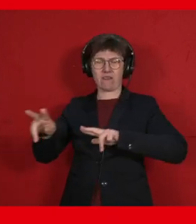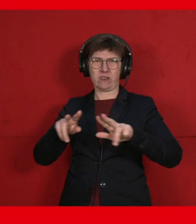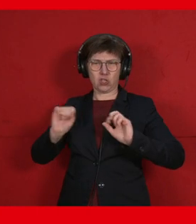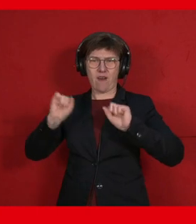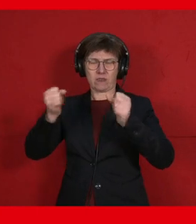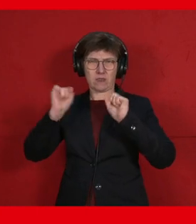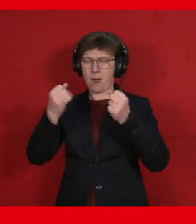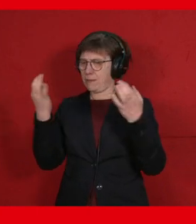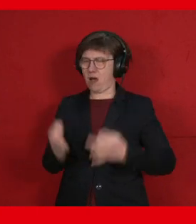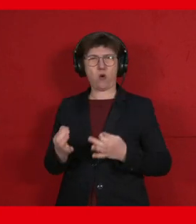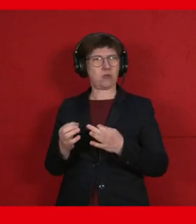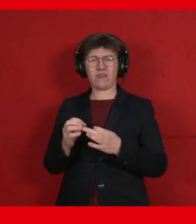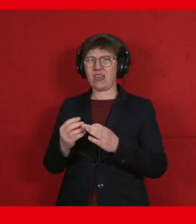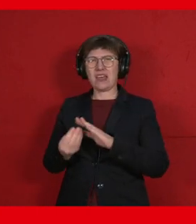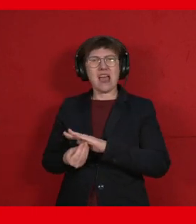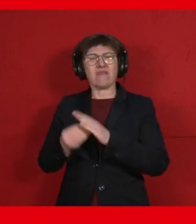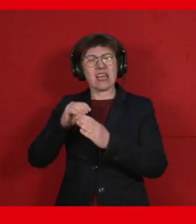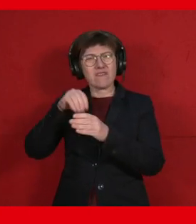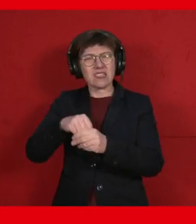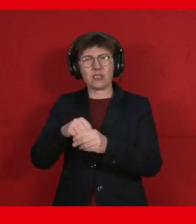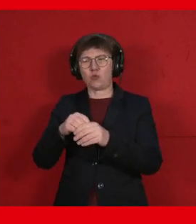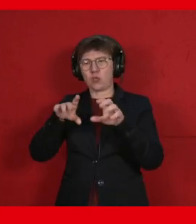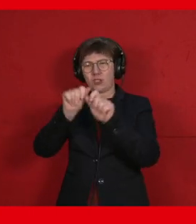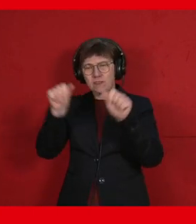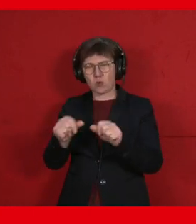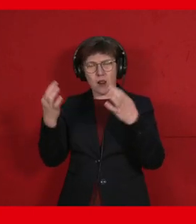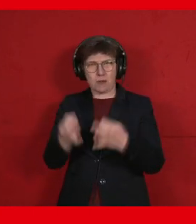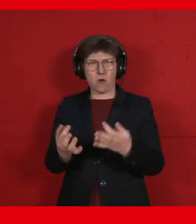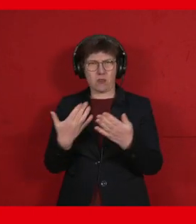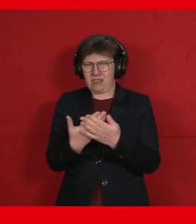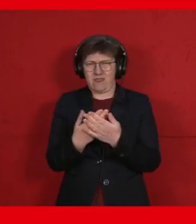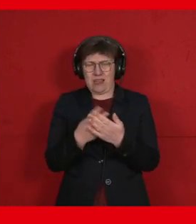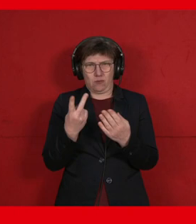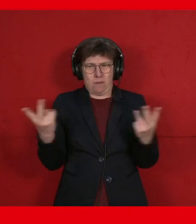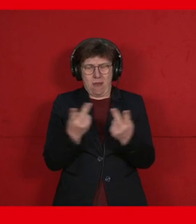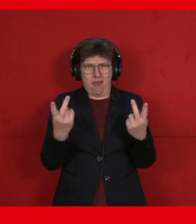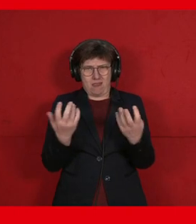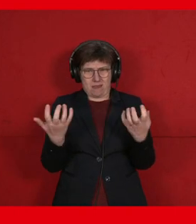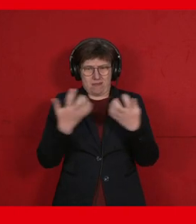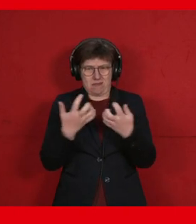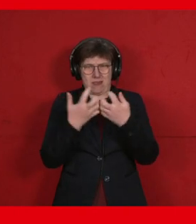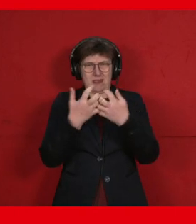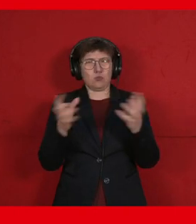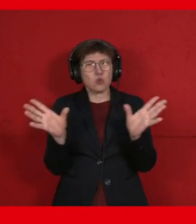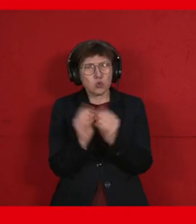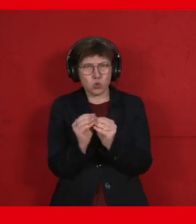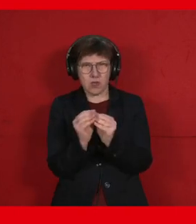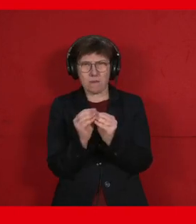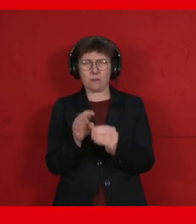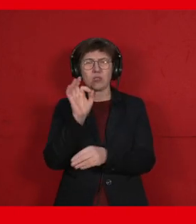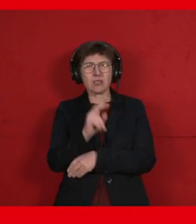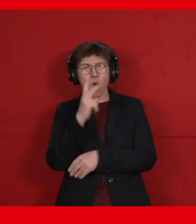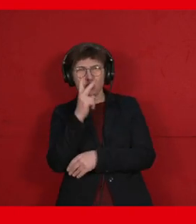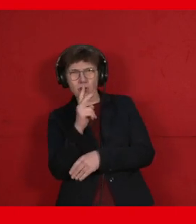privatwirtschaftlichen Investitionen und auf attraktive Geschäftsmodelle an. Insofern würde ich denken, das muss man schon in einem ganz großen Rahmen betrachten und muss sehr genau